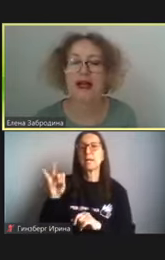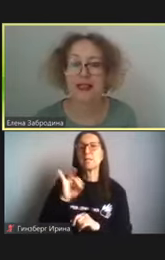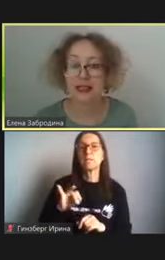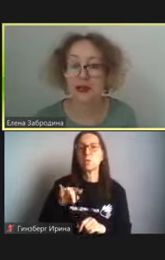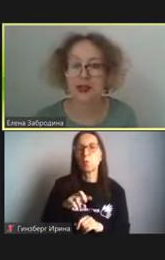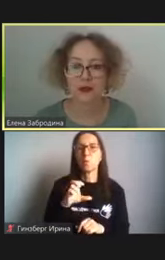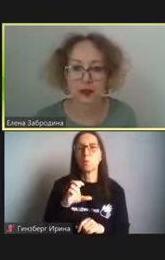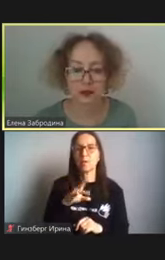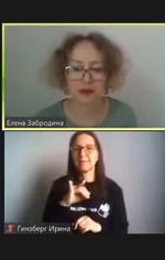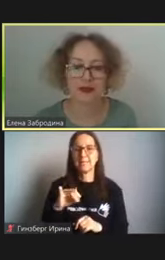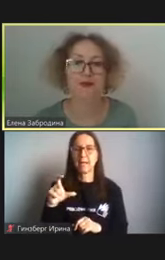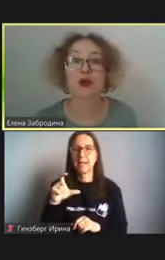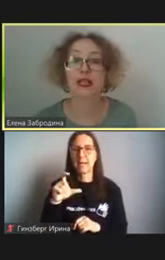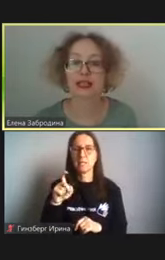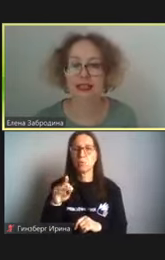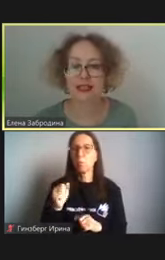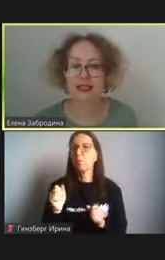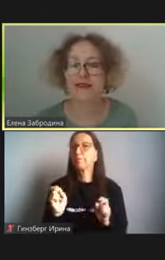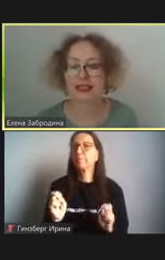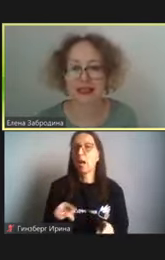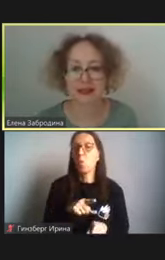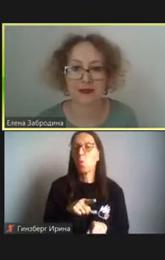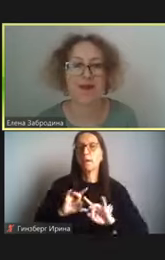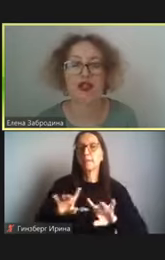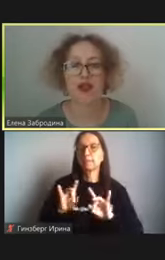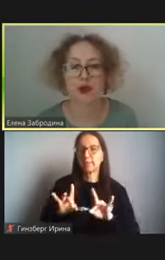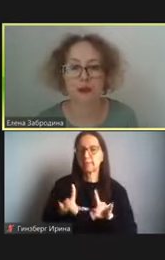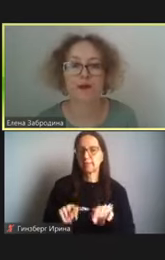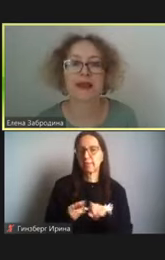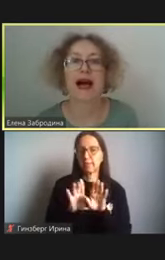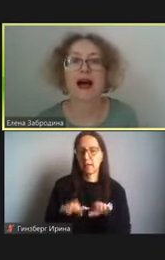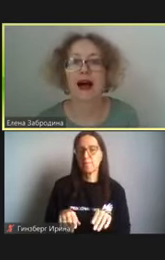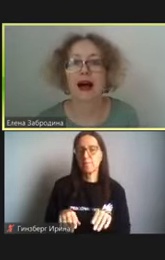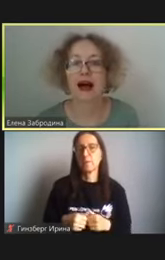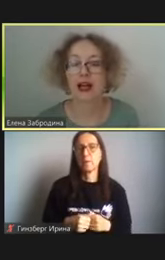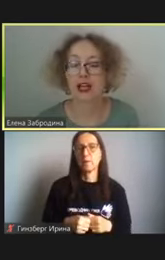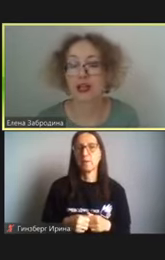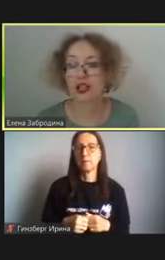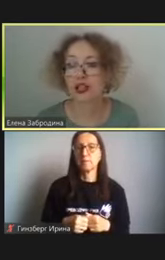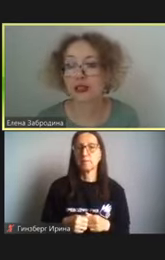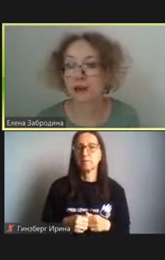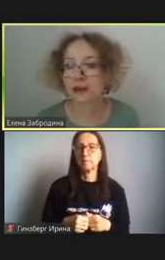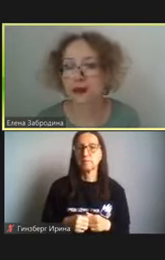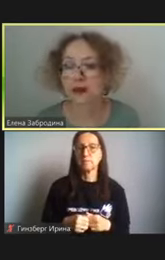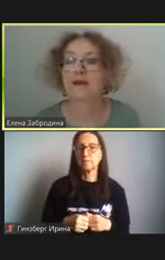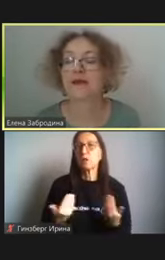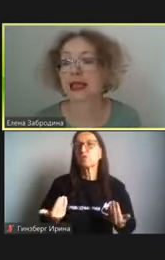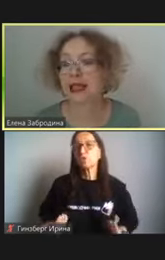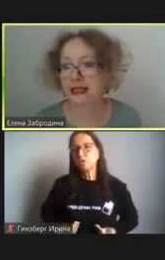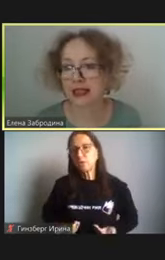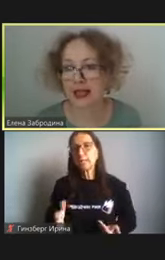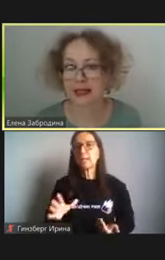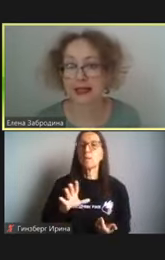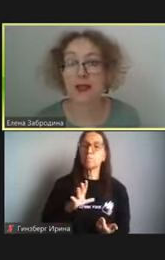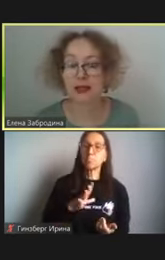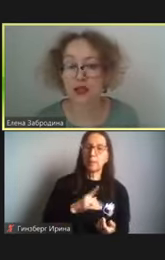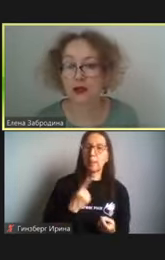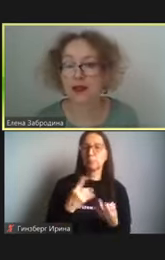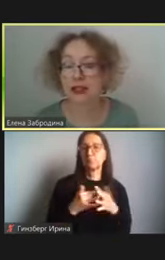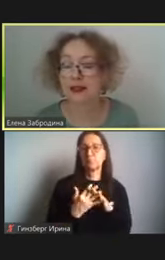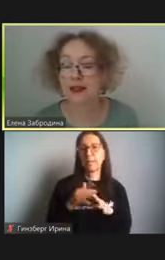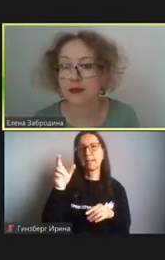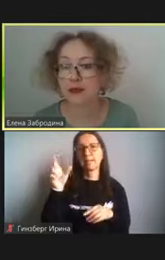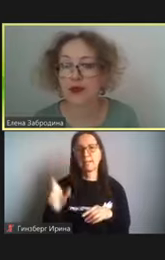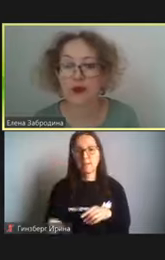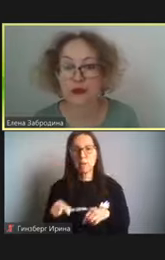Эзопа следующим образом. Он рассказывает так, что жил да был крестьянин, и пошел